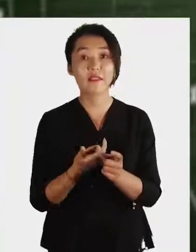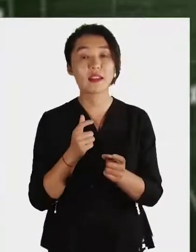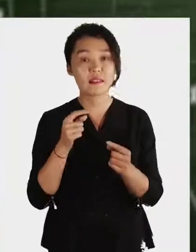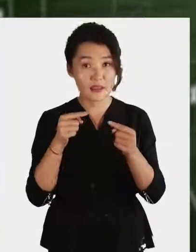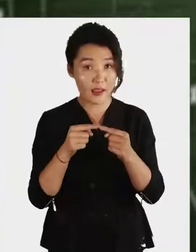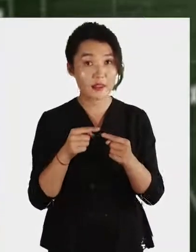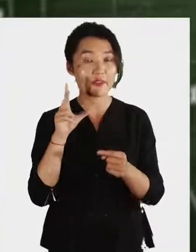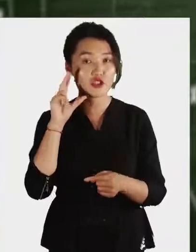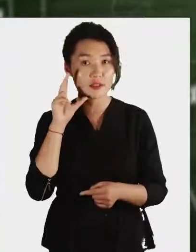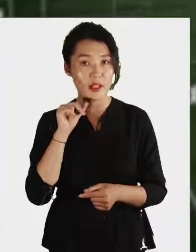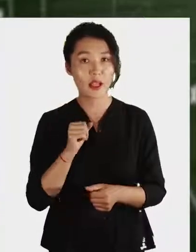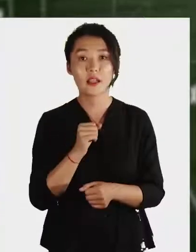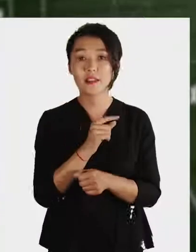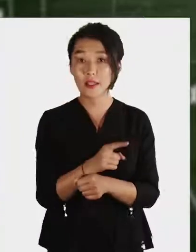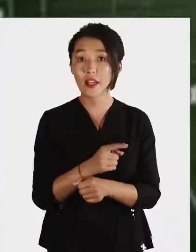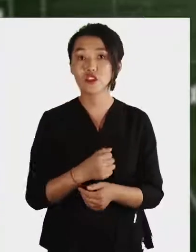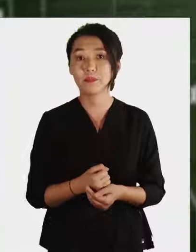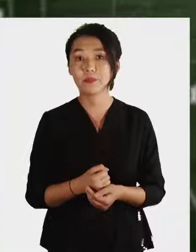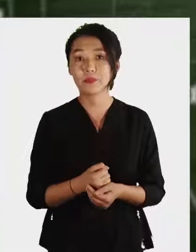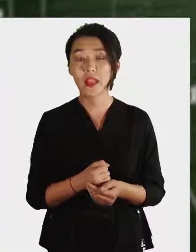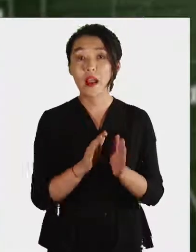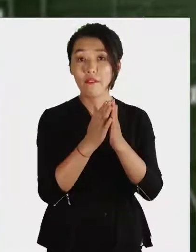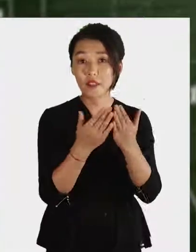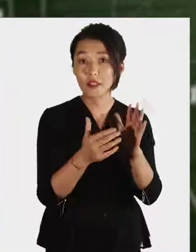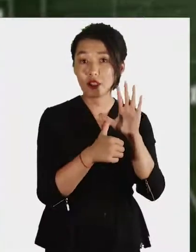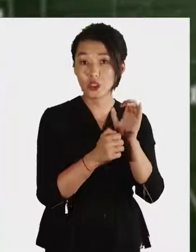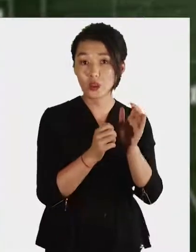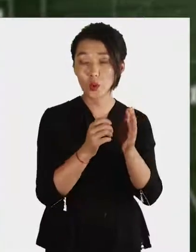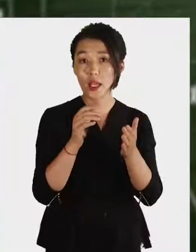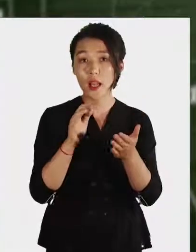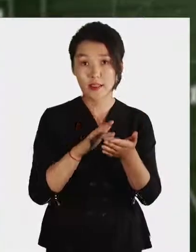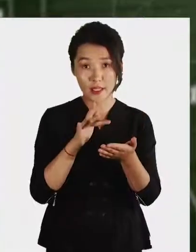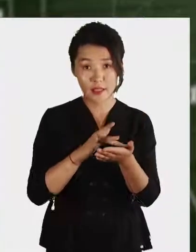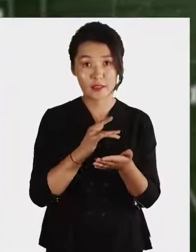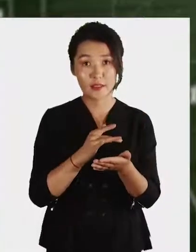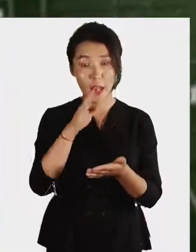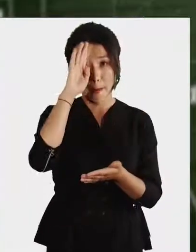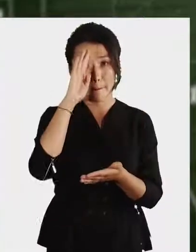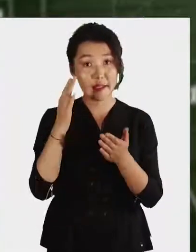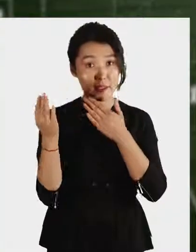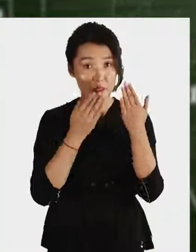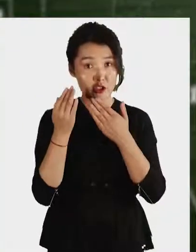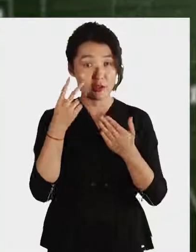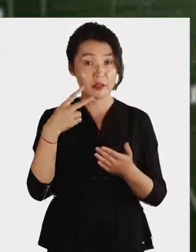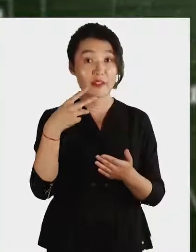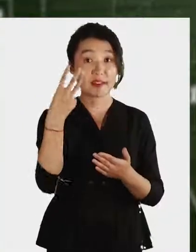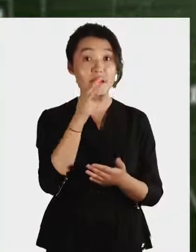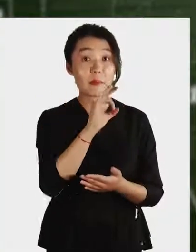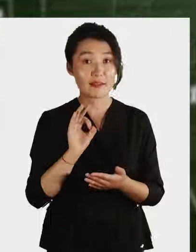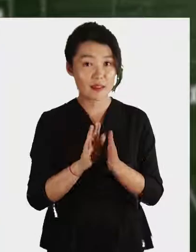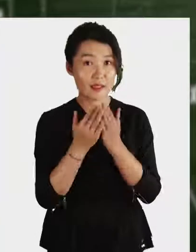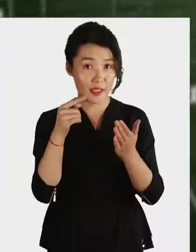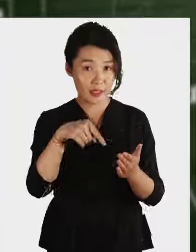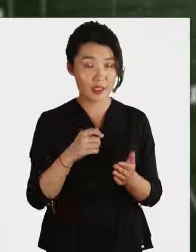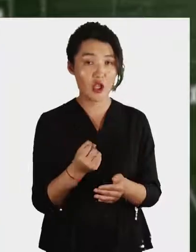числа. Задача. В книге 600 страниц. Мальчик прочитал 23% книги.